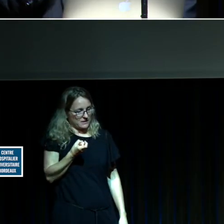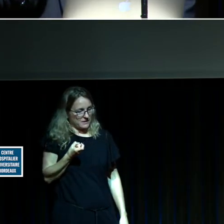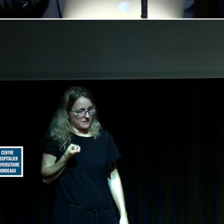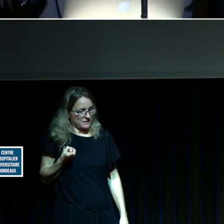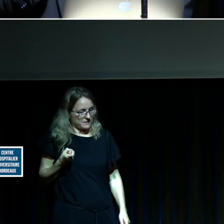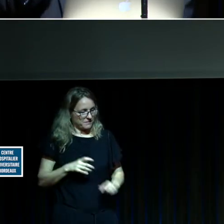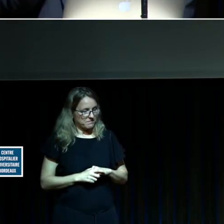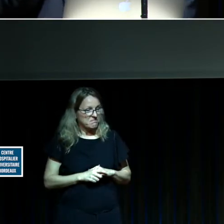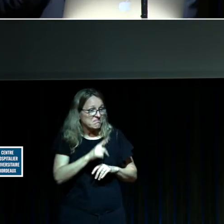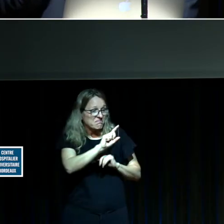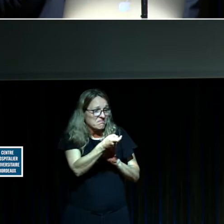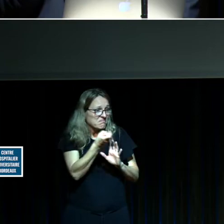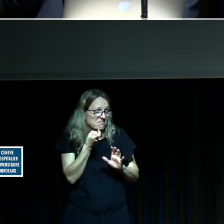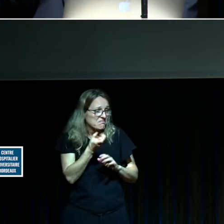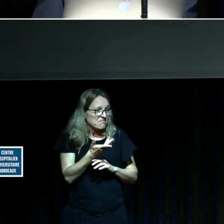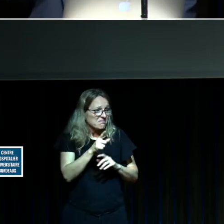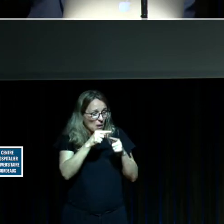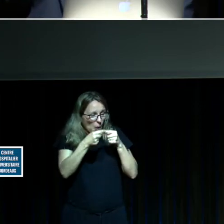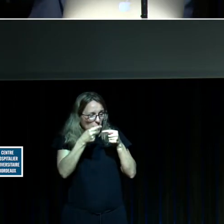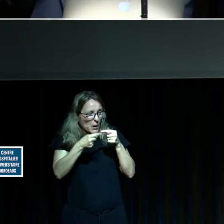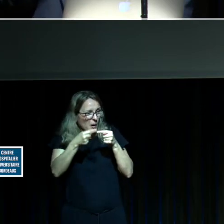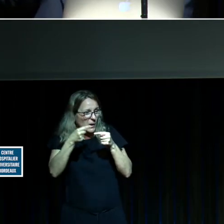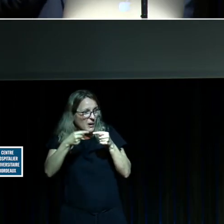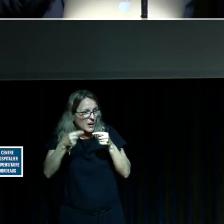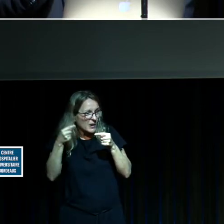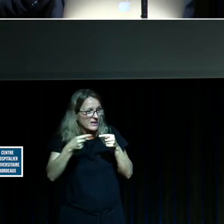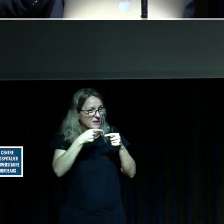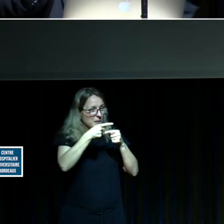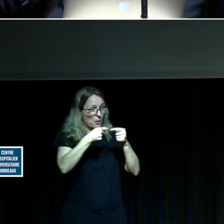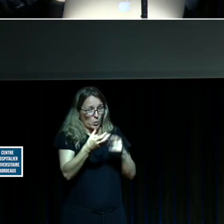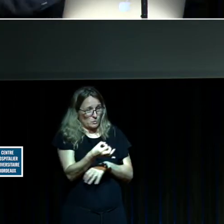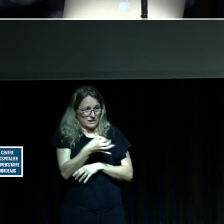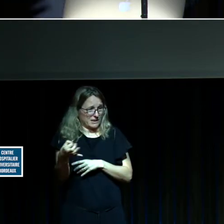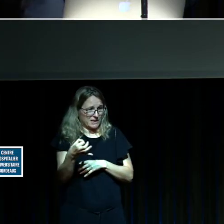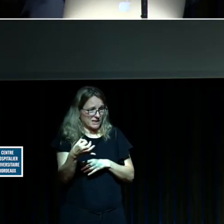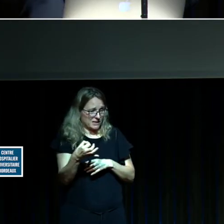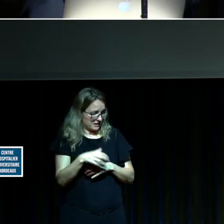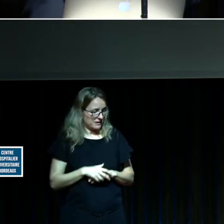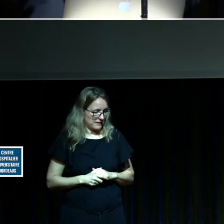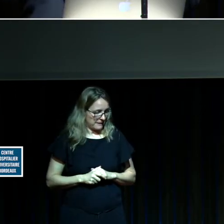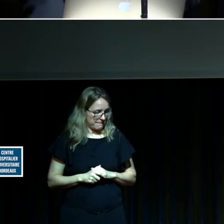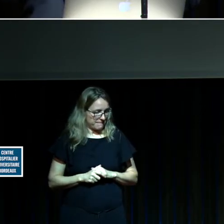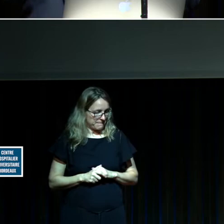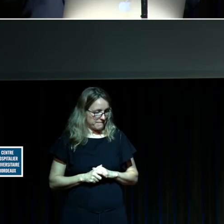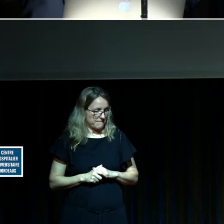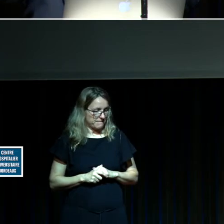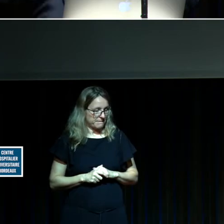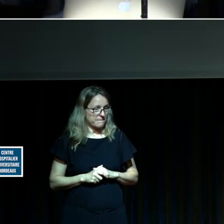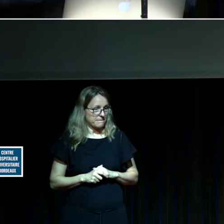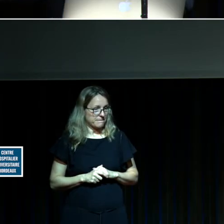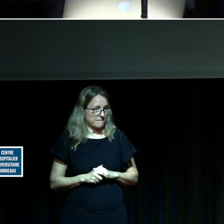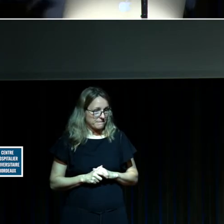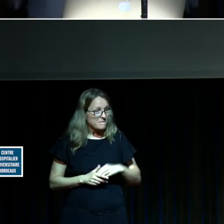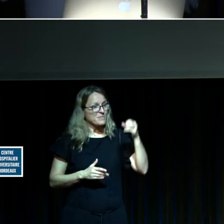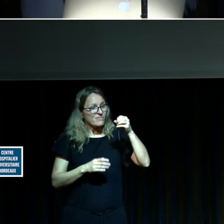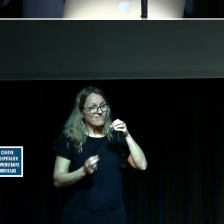un stent, un petit ressort qui va se déployer automatiquement. Et en se déployant, il va écraser le caillot contre la paroi. Donc